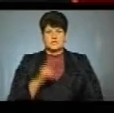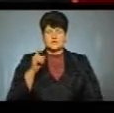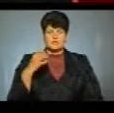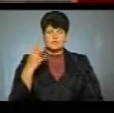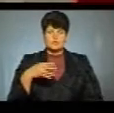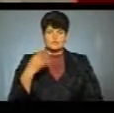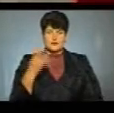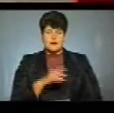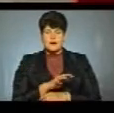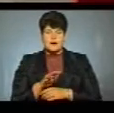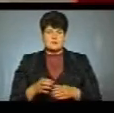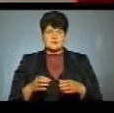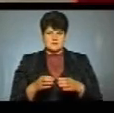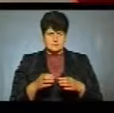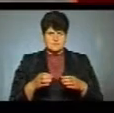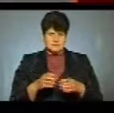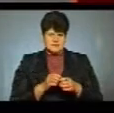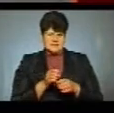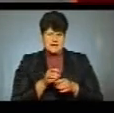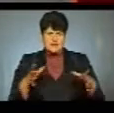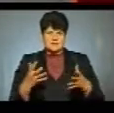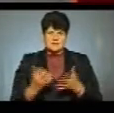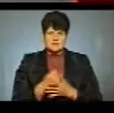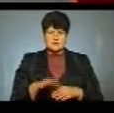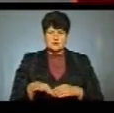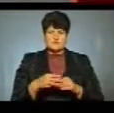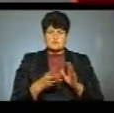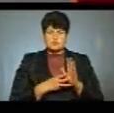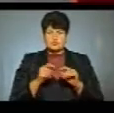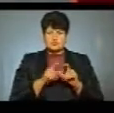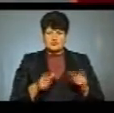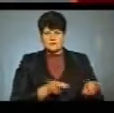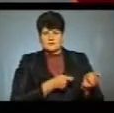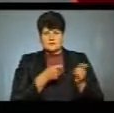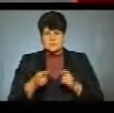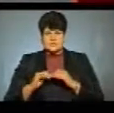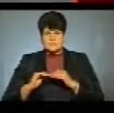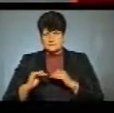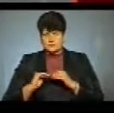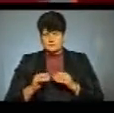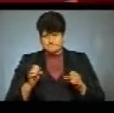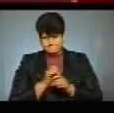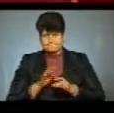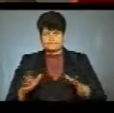Чотири артснаряди, які знайшли на території Тернопільської 18-ї школи, вивезли на полігон для знешкодження.